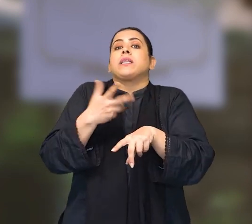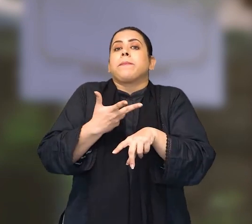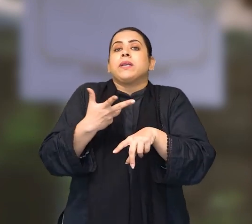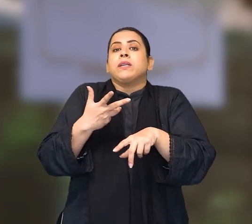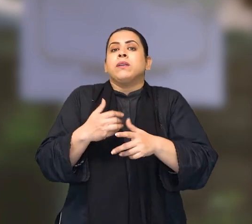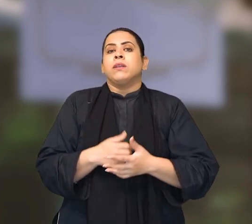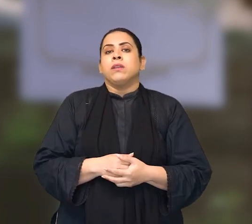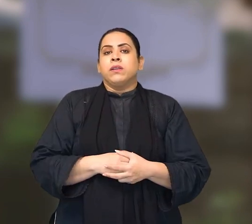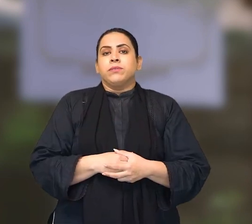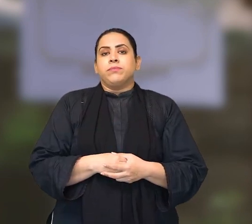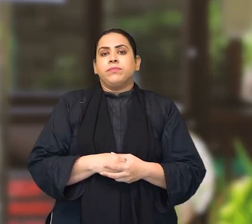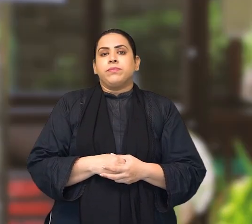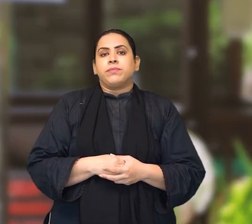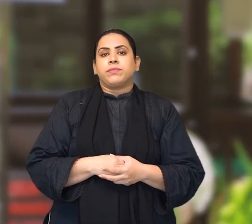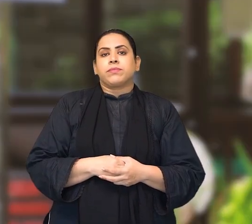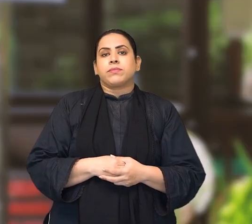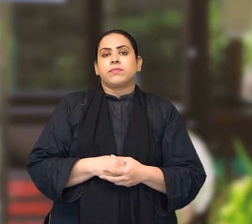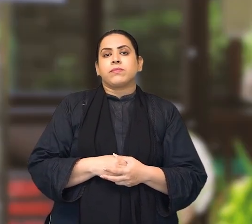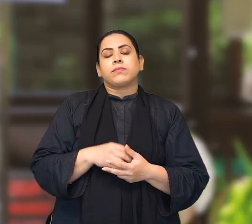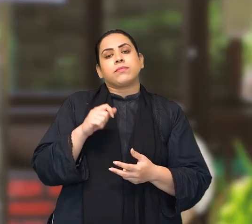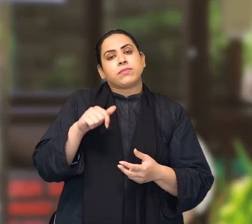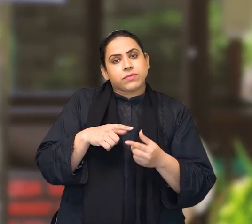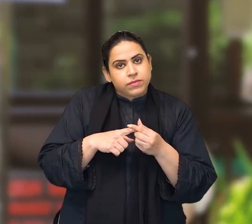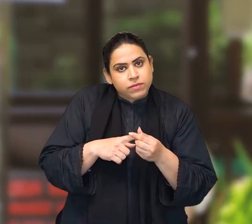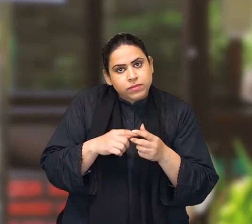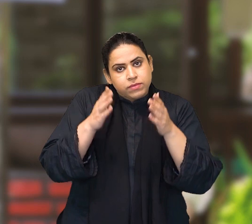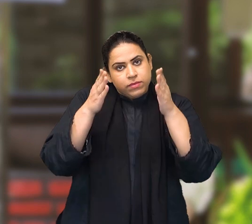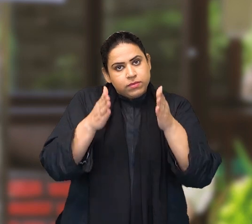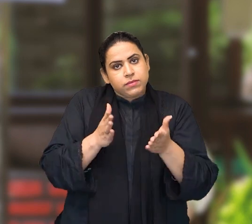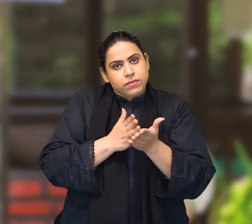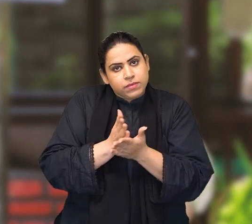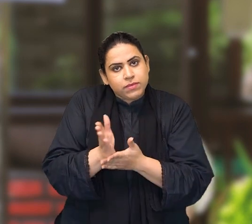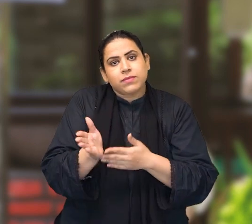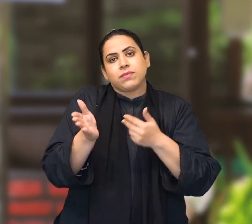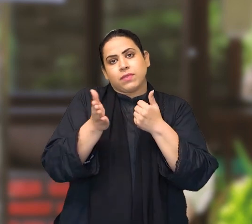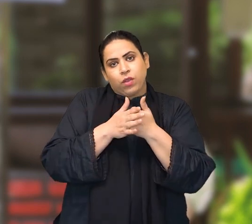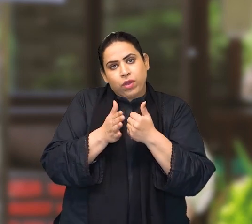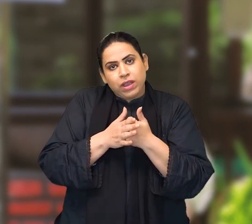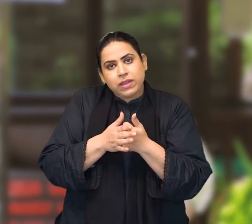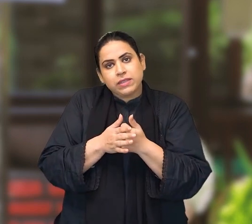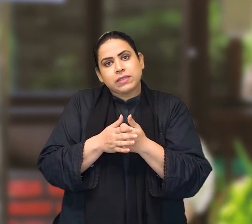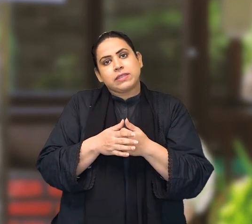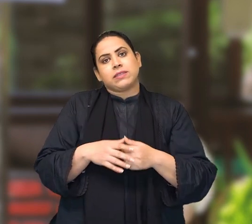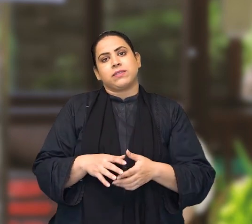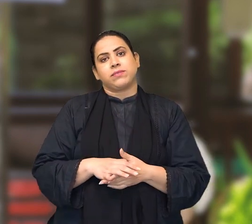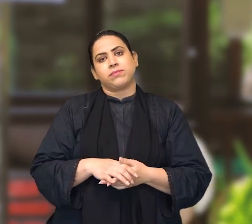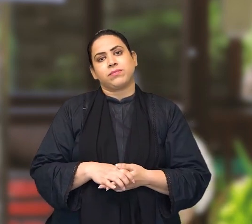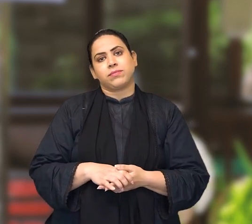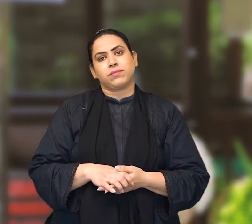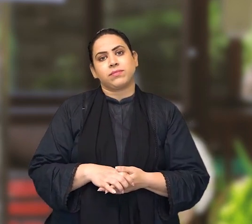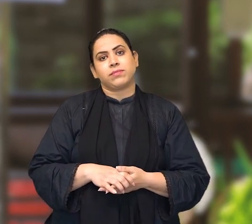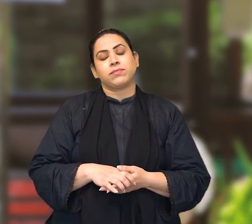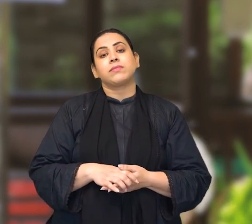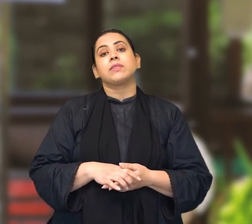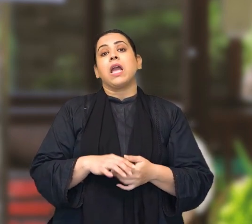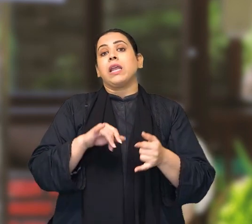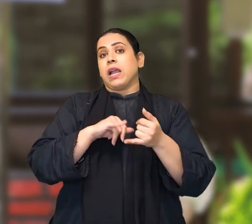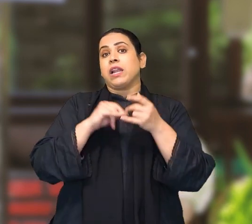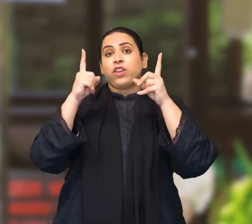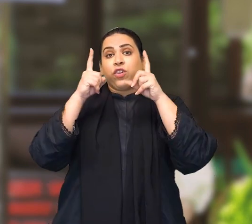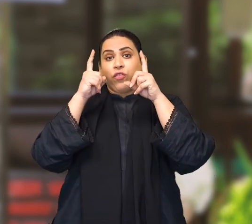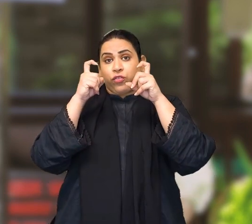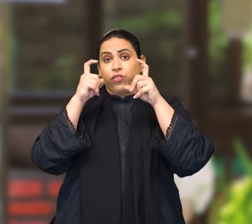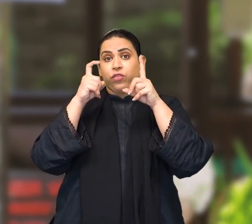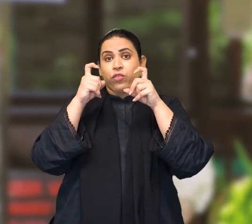होगा और उस हिसाब से यू नीड टू प्लान योर वेडिंग अकॉर्डिंगली. Regarding